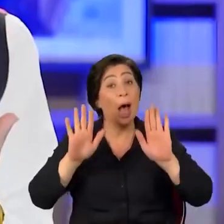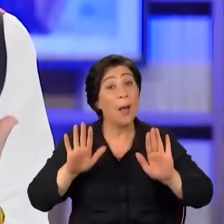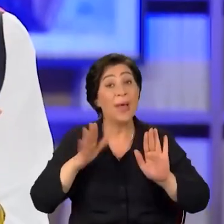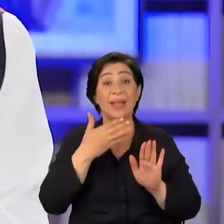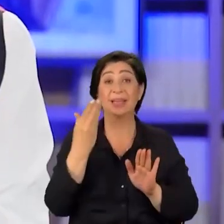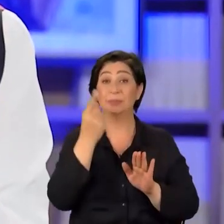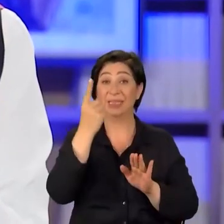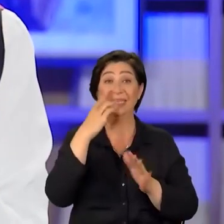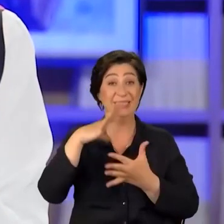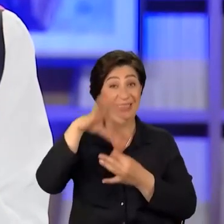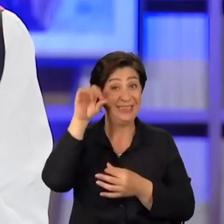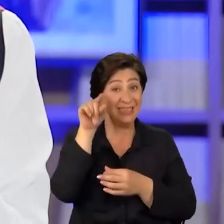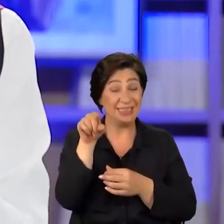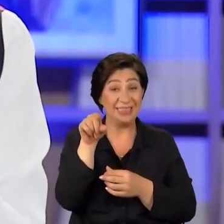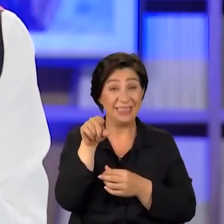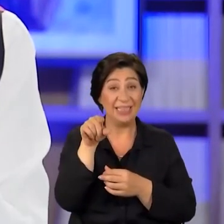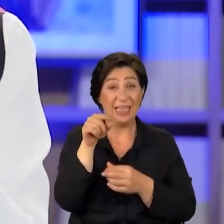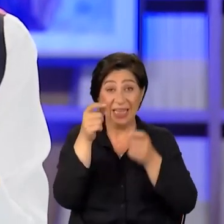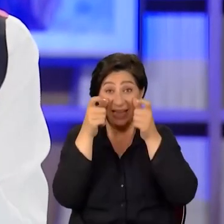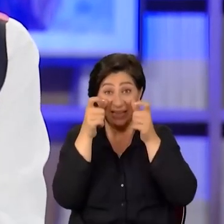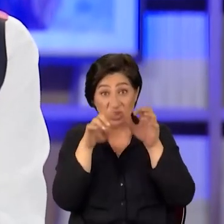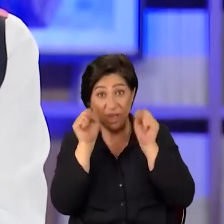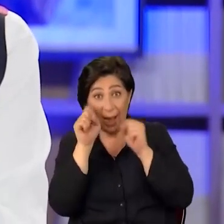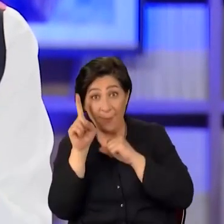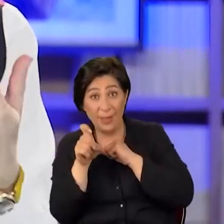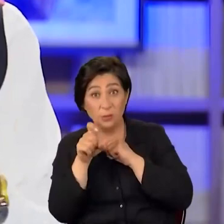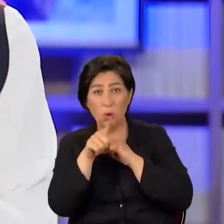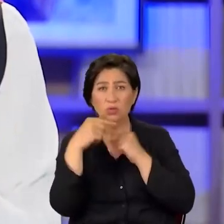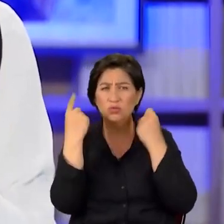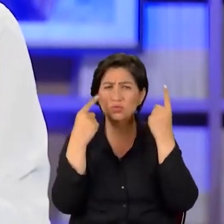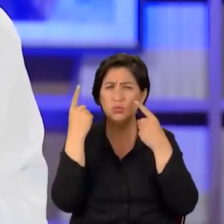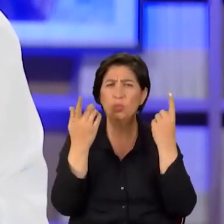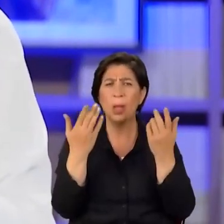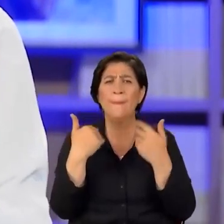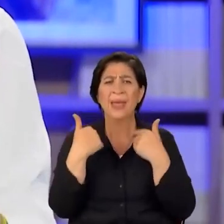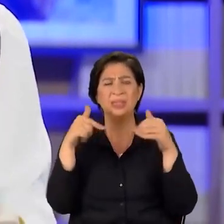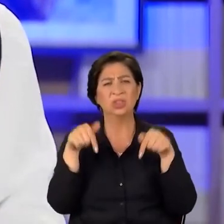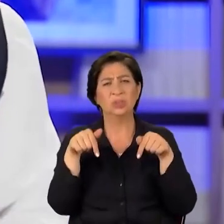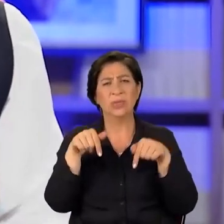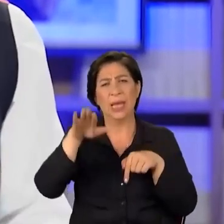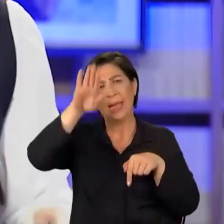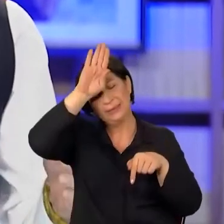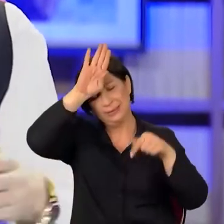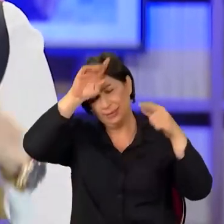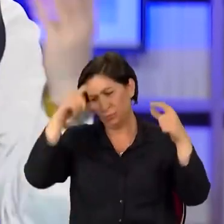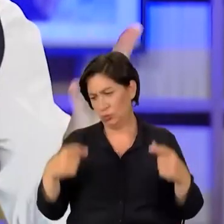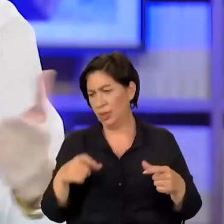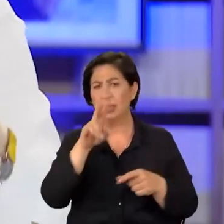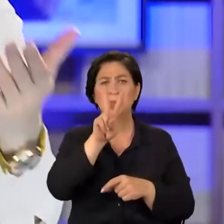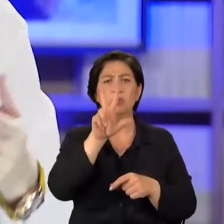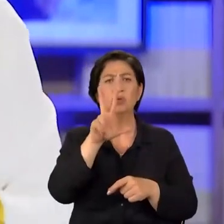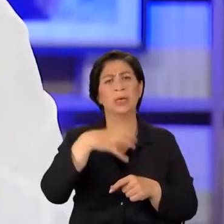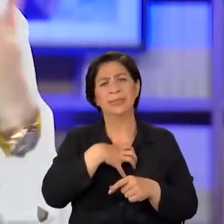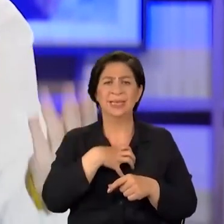bir insanın ilgisini çeker mi? Yani şöyle düşünür mü? Yani ben şimdi İstanbul'da işte 23